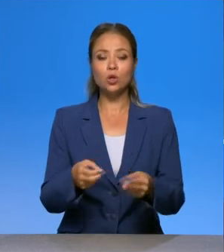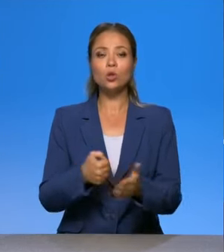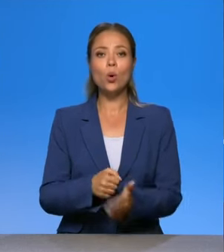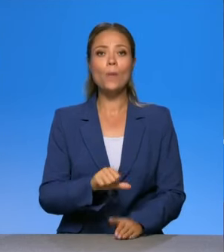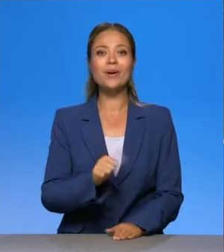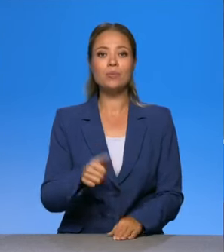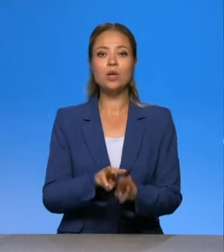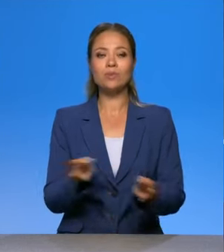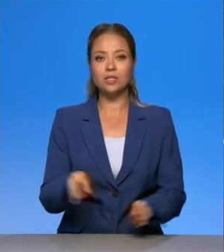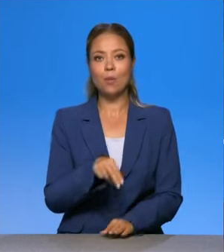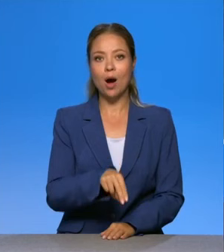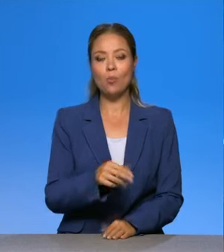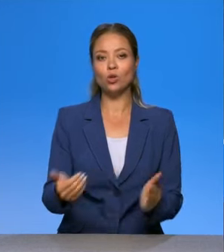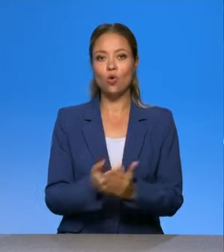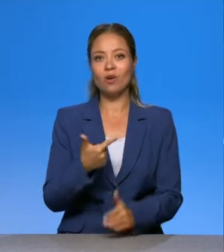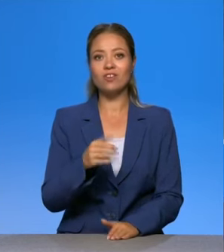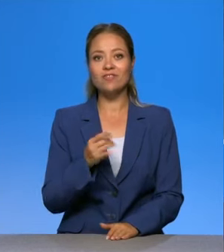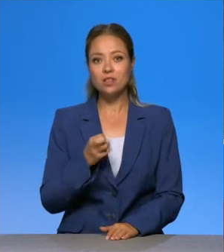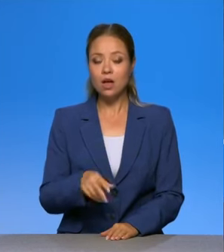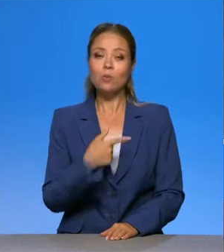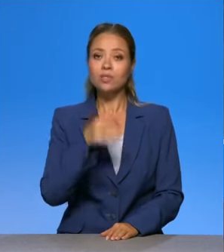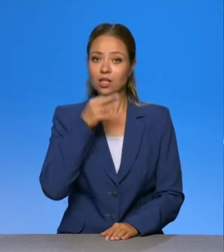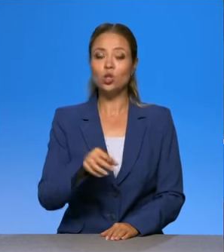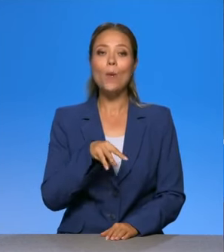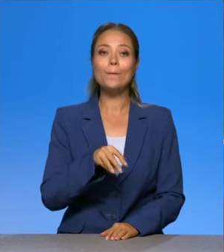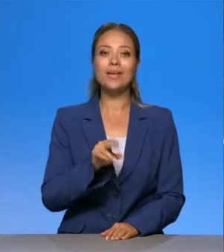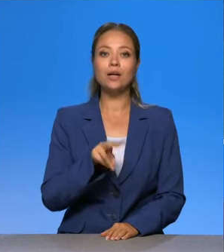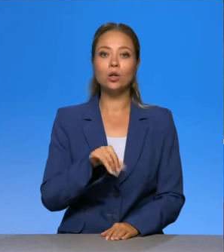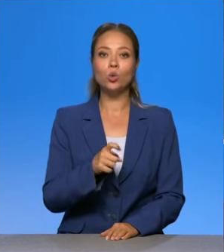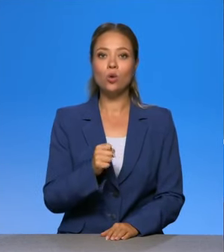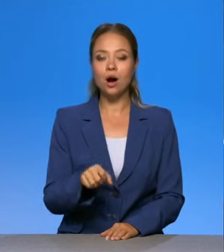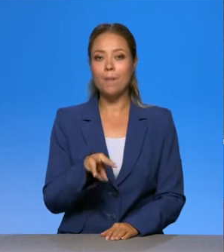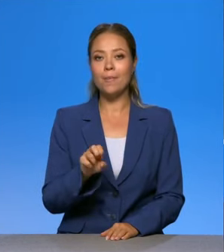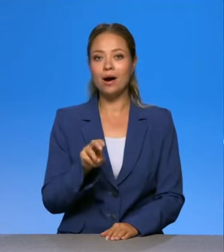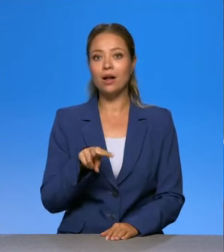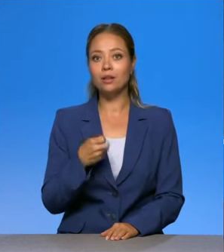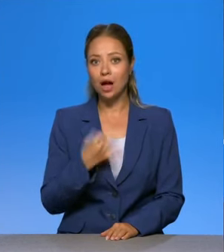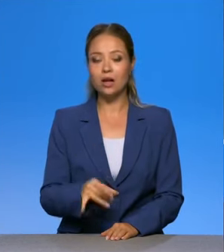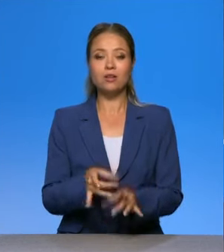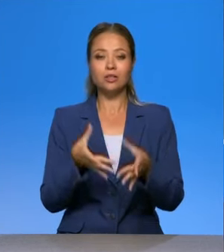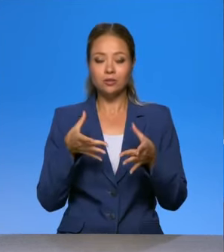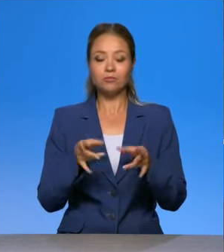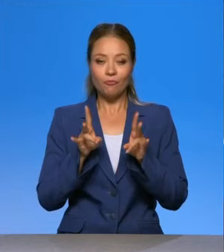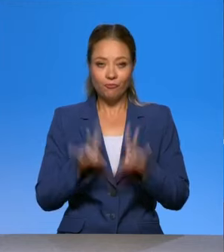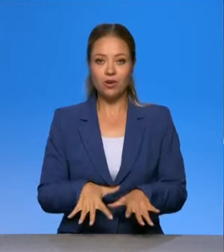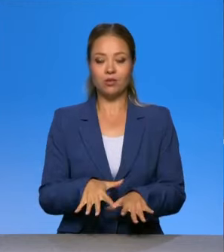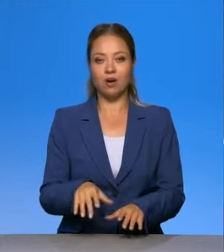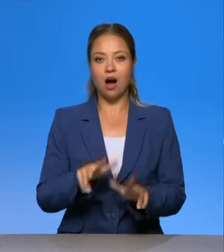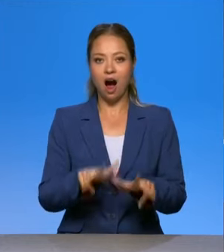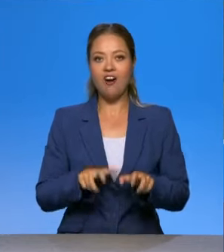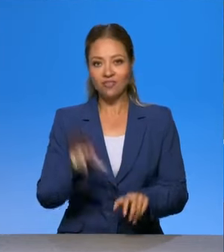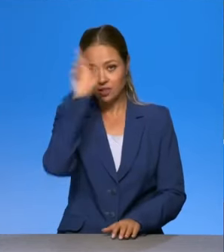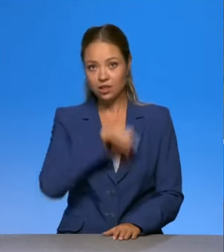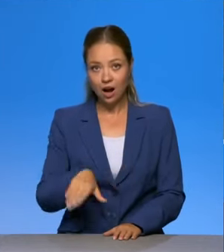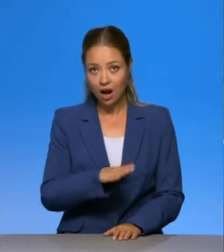Новой Гвинеи и сказали, что Микуха Макуэй застрял со своими россиянами в Австралии, не может попасть в Папуа Новой Гвинеи. Отсюда началось и знакомство